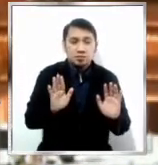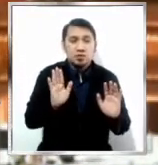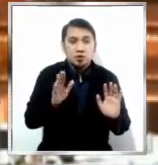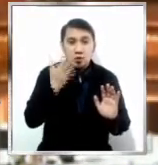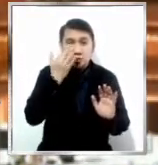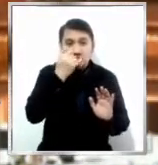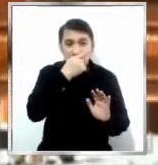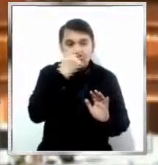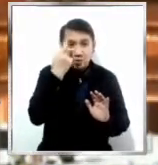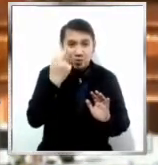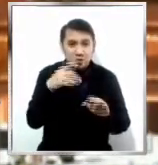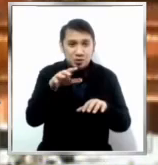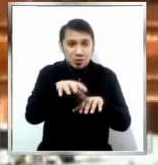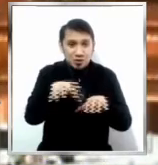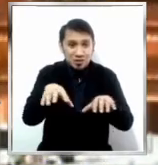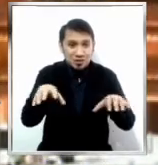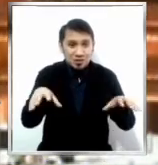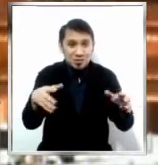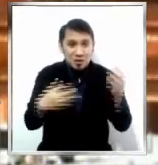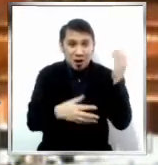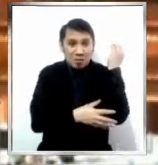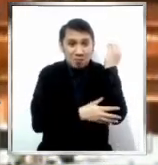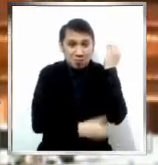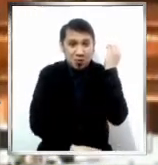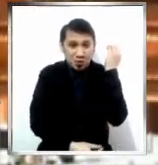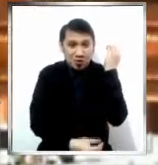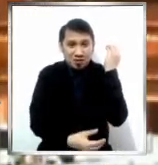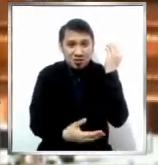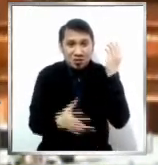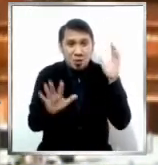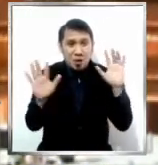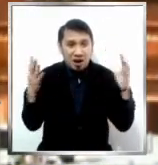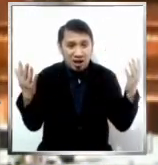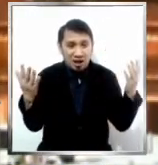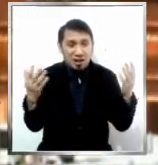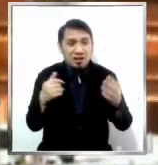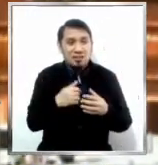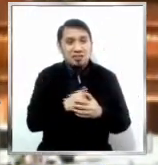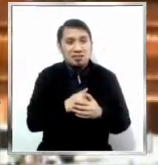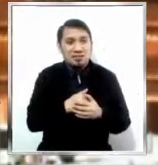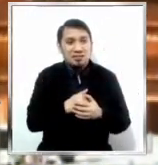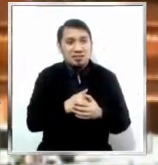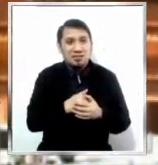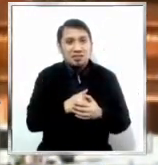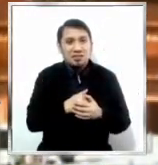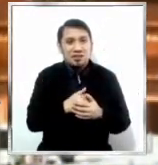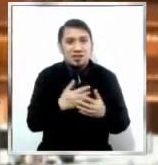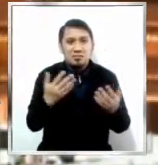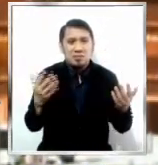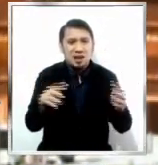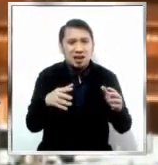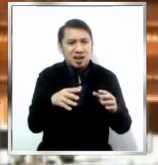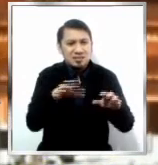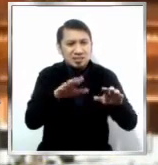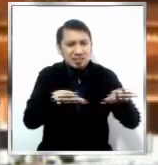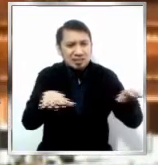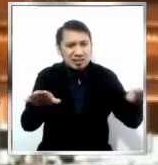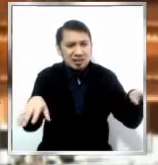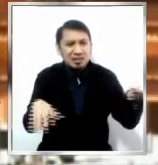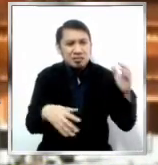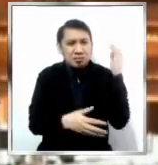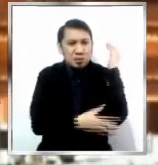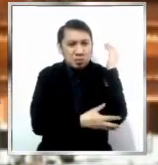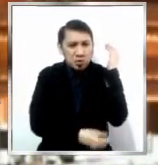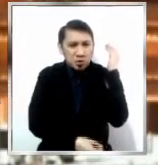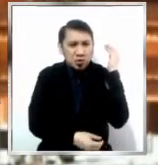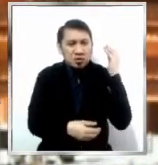na tinamaan. Kasi sa Dabaw, tanong ako ng mga bata, wala. Sabi nila, ano